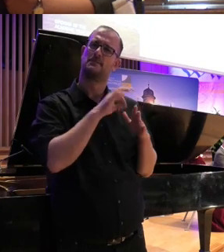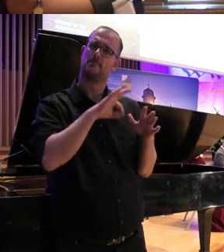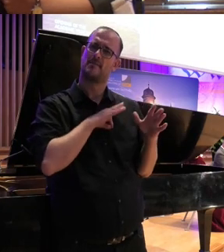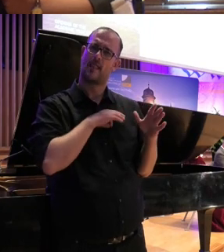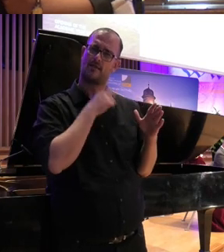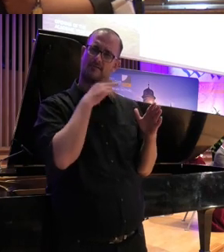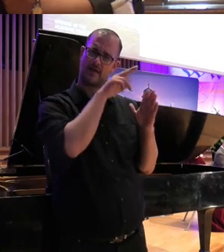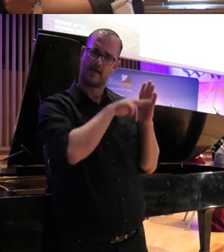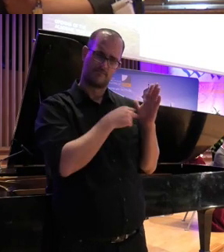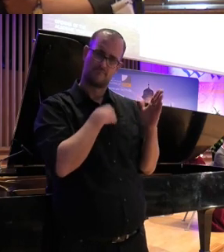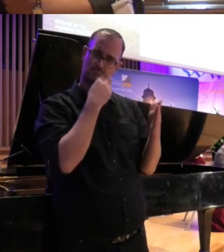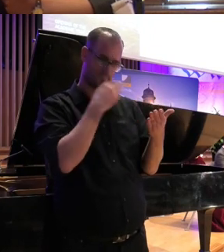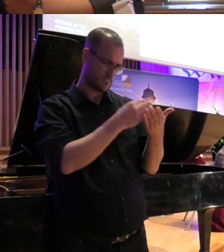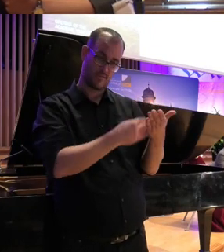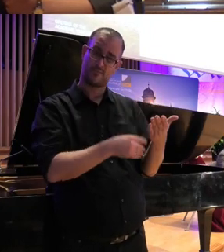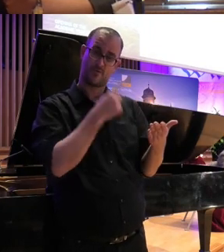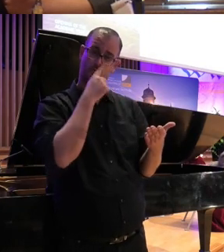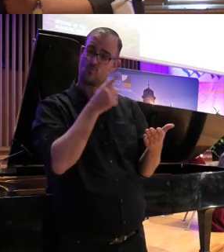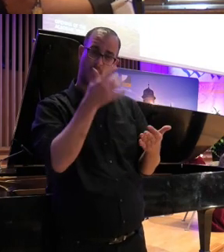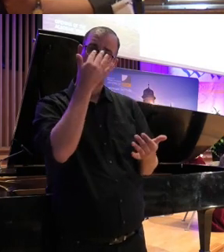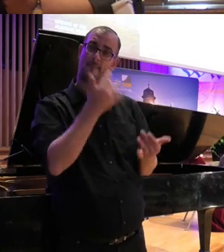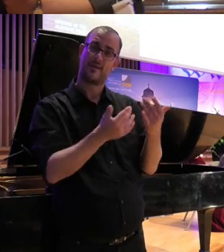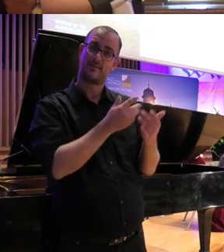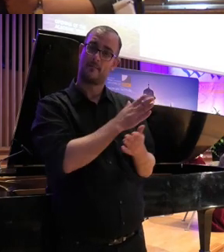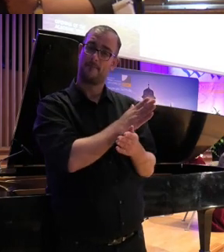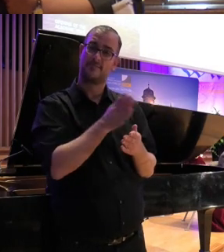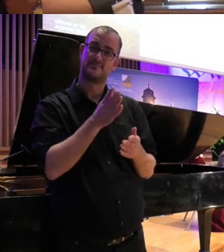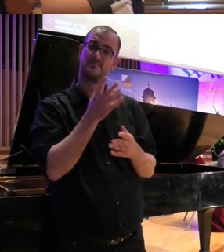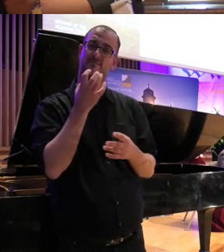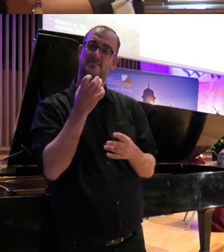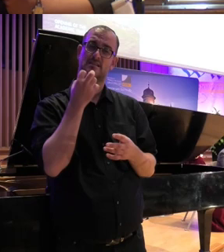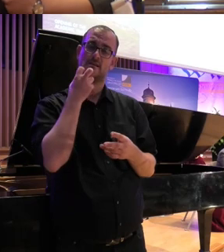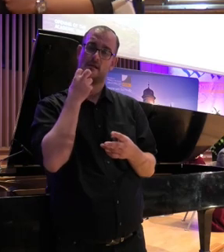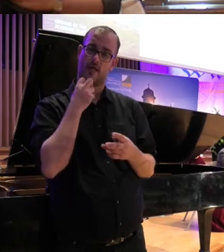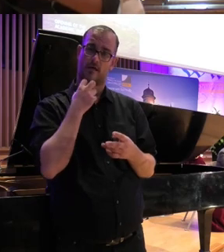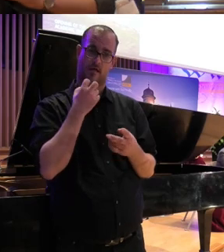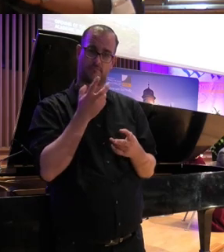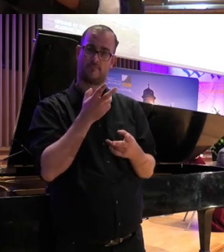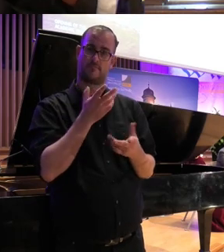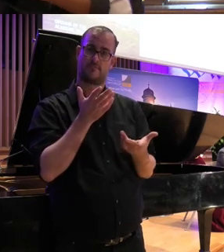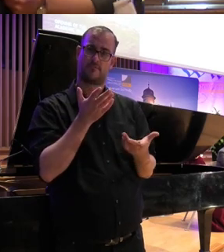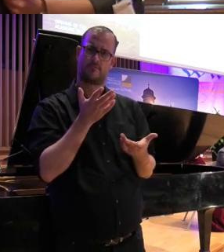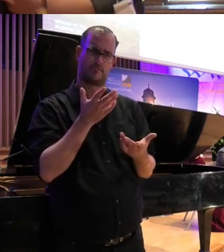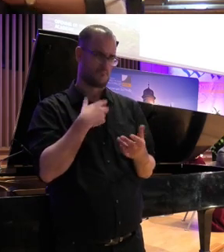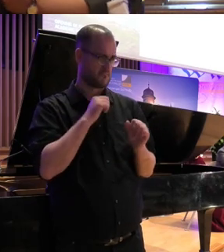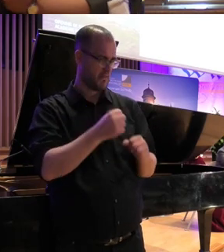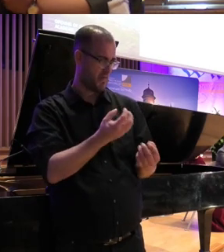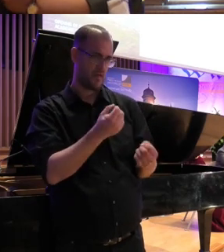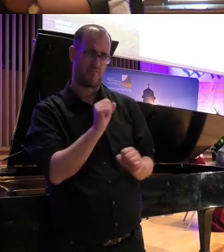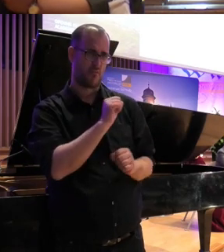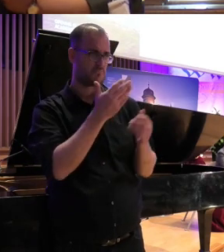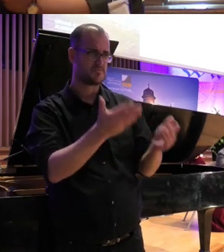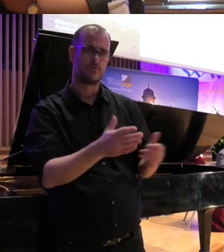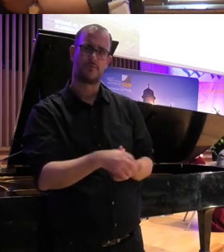es tatsächlich so, dass sie nur an MathematikerInnen bis zum 40. Lebensjahr verliehen werden darf. Können Sie uns kurz erklären, wieso das so